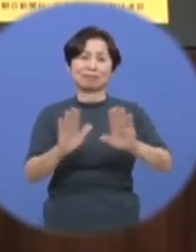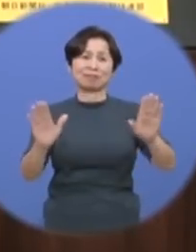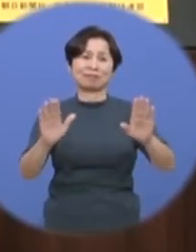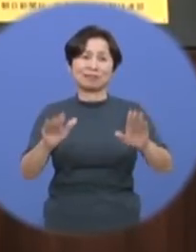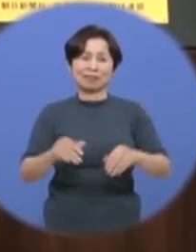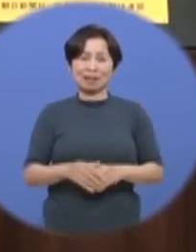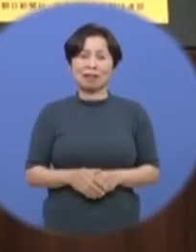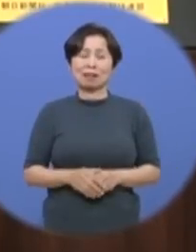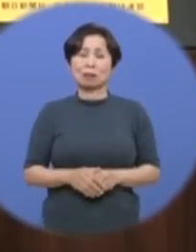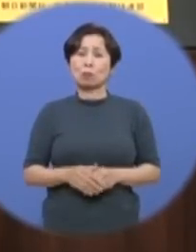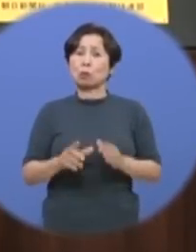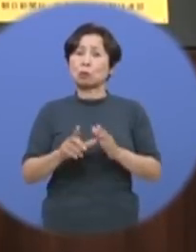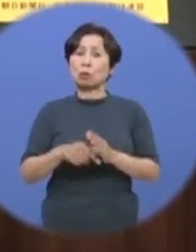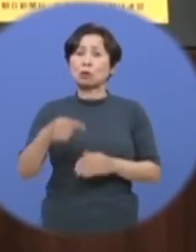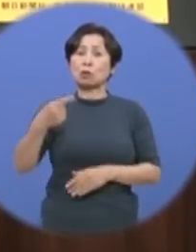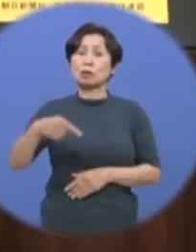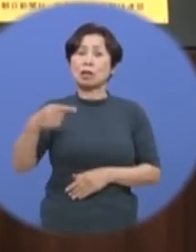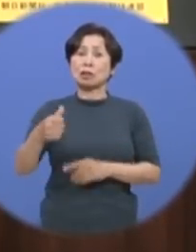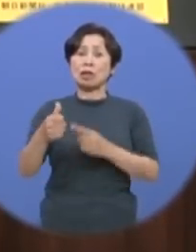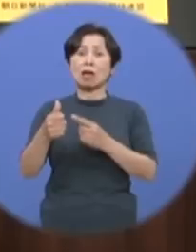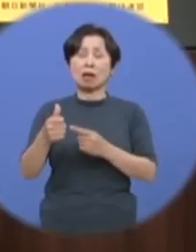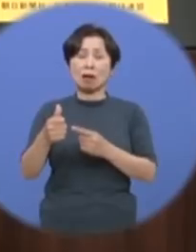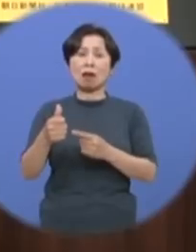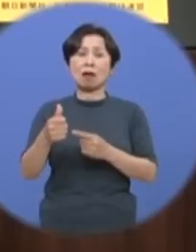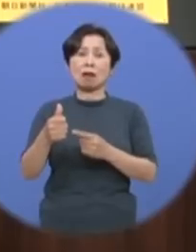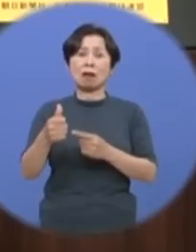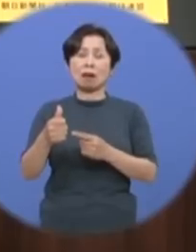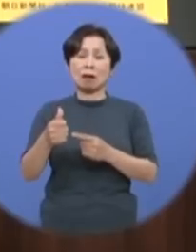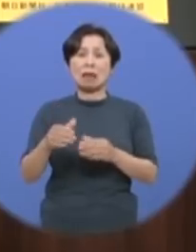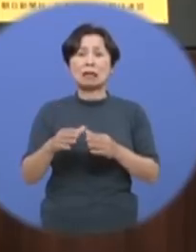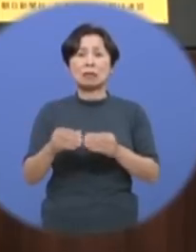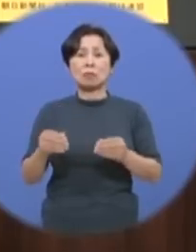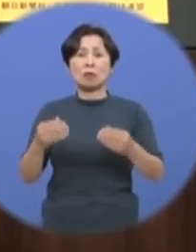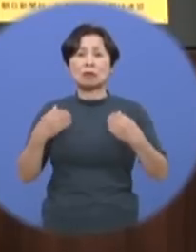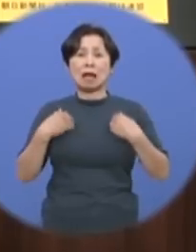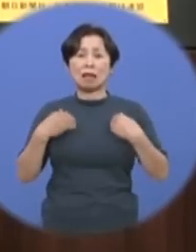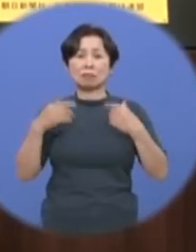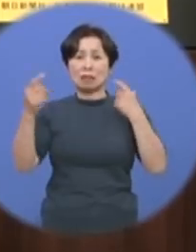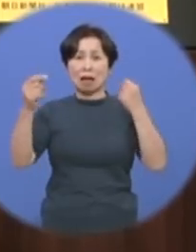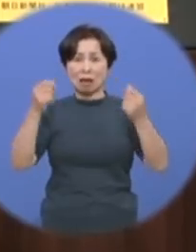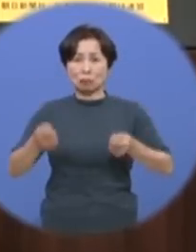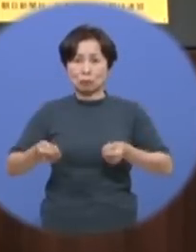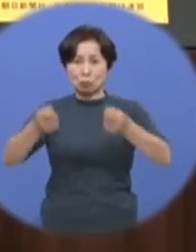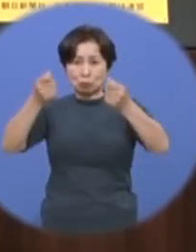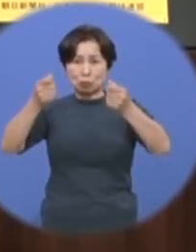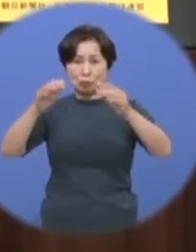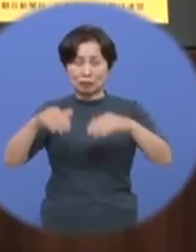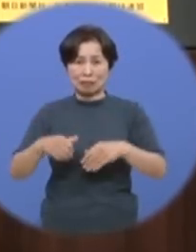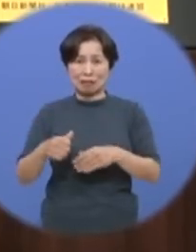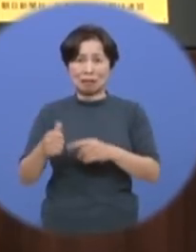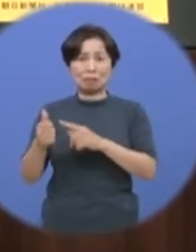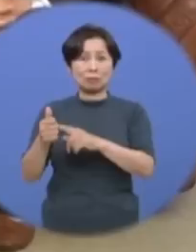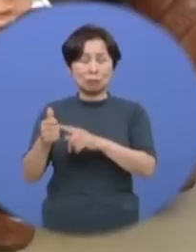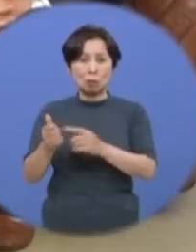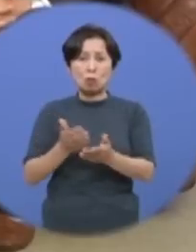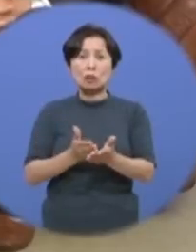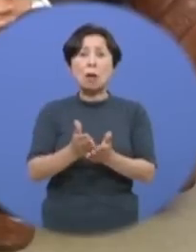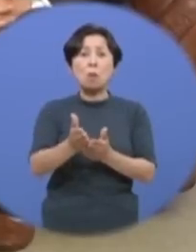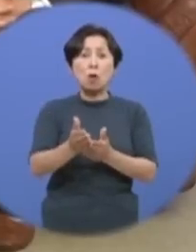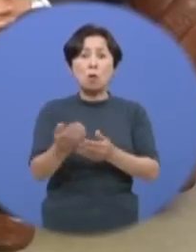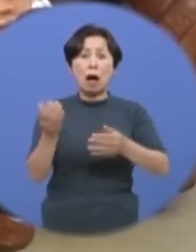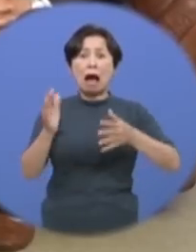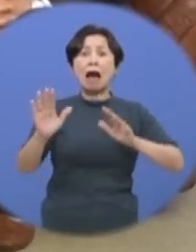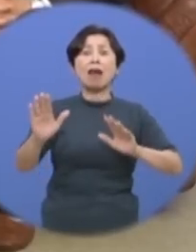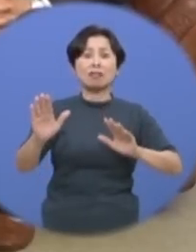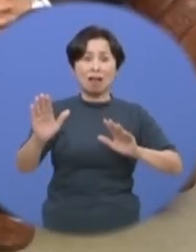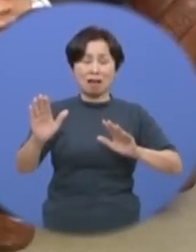宇宙はこの先生がですね日体大の卒業生野球じゃなかったんです空手の